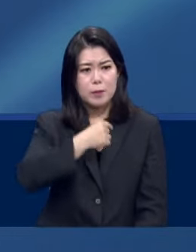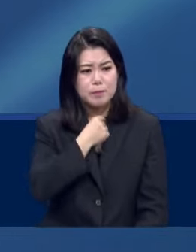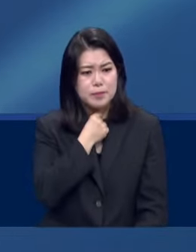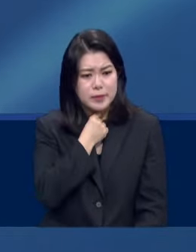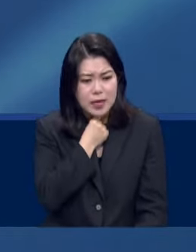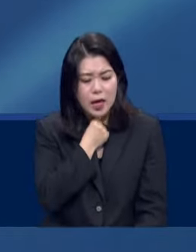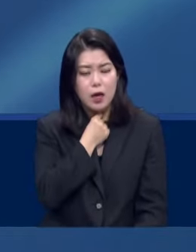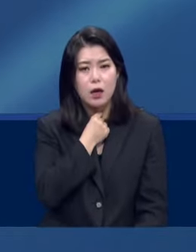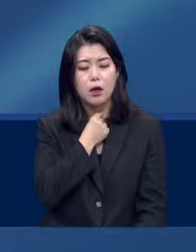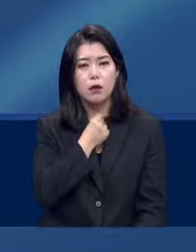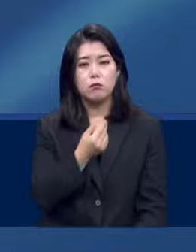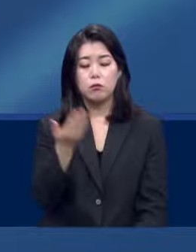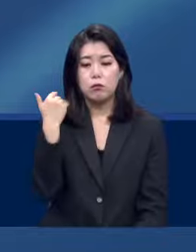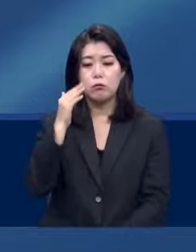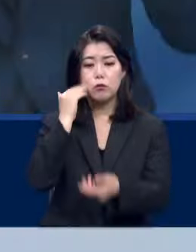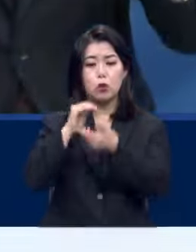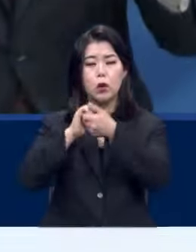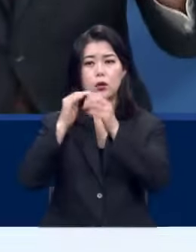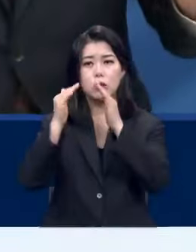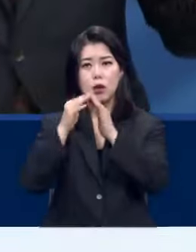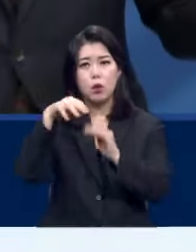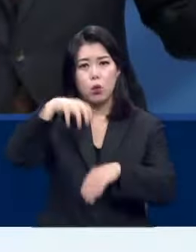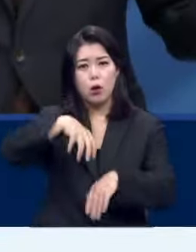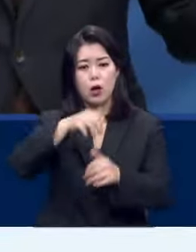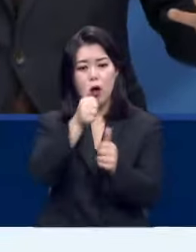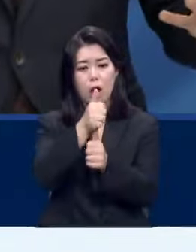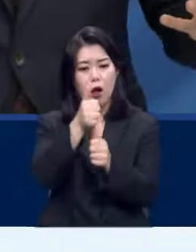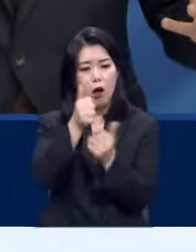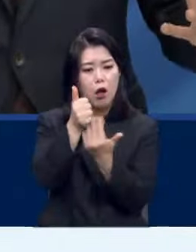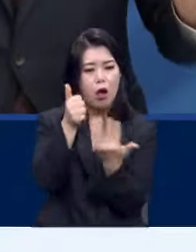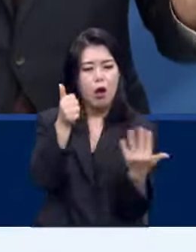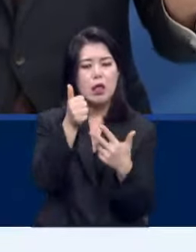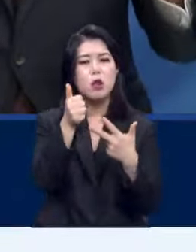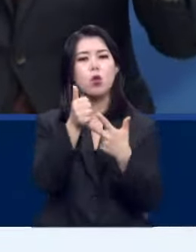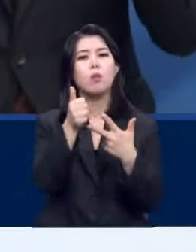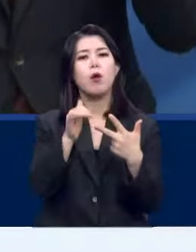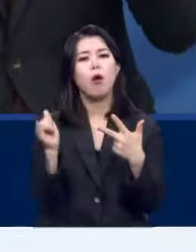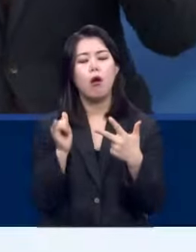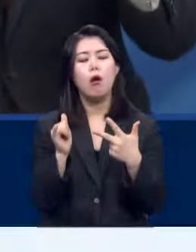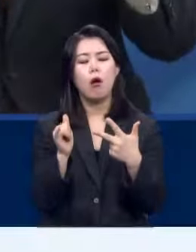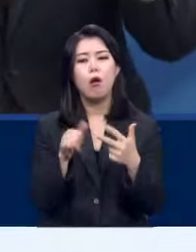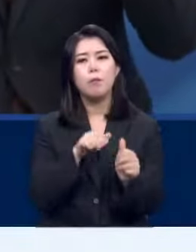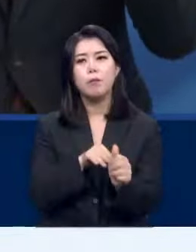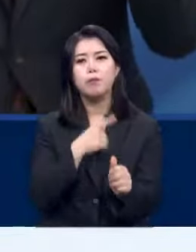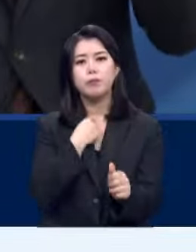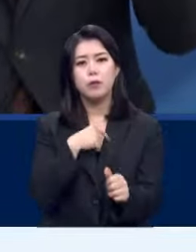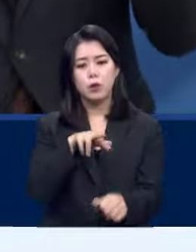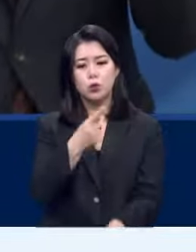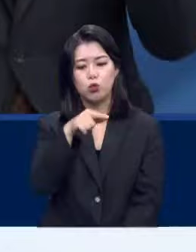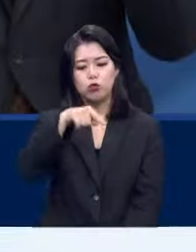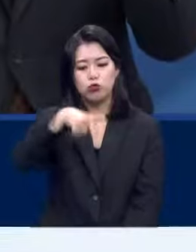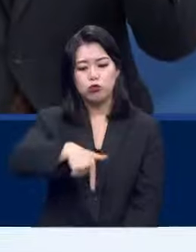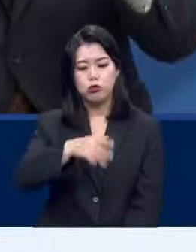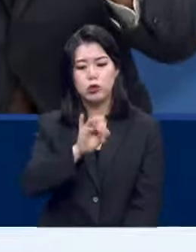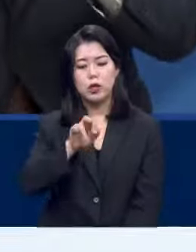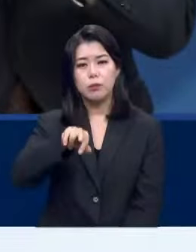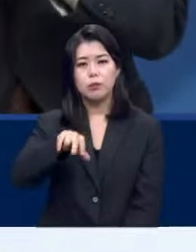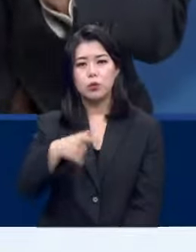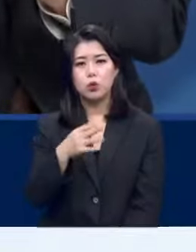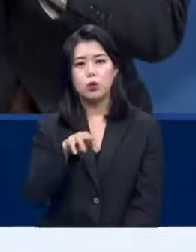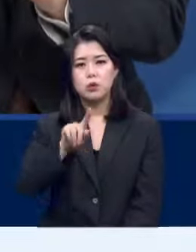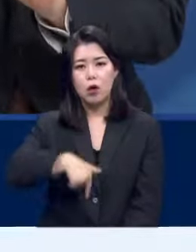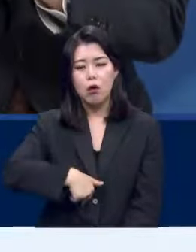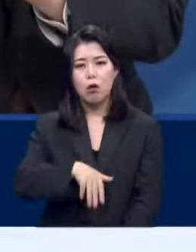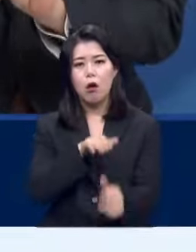말했고요 당시 대통령 청와대 실의 일곱 개 비서관들이 개입이 된 사건이에요 뿐만이 아니라 조국이나 임종석 실장 같은 경우도